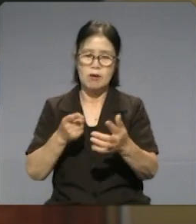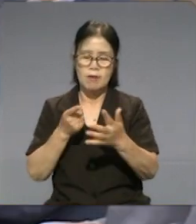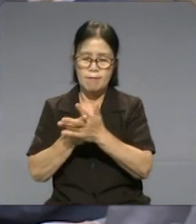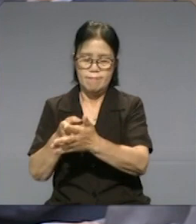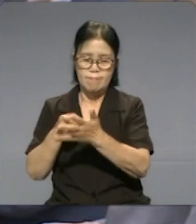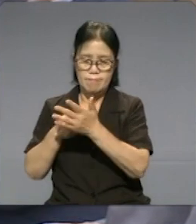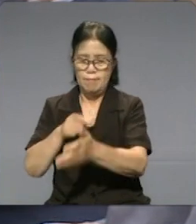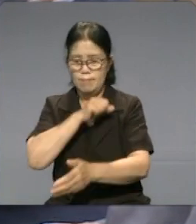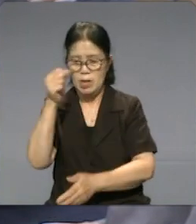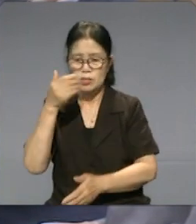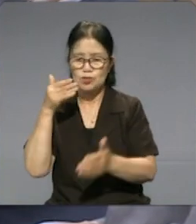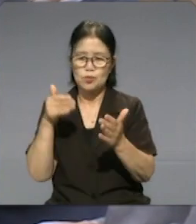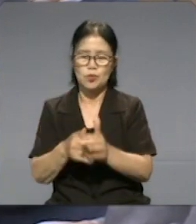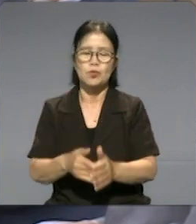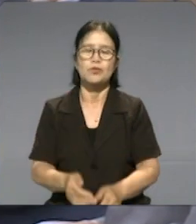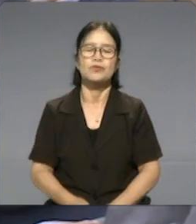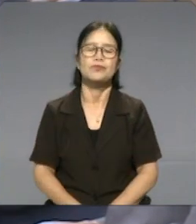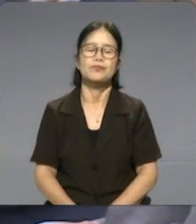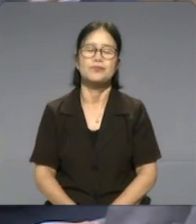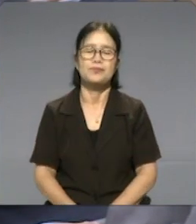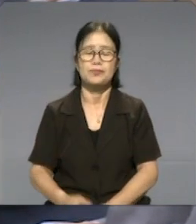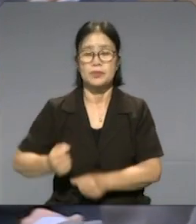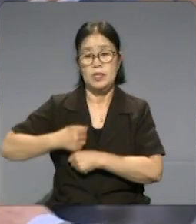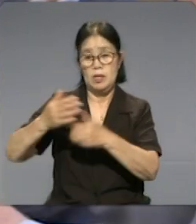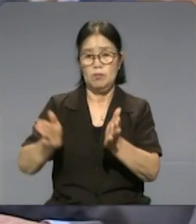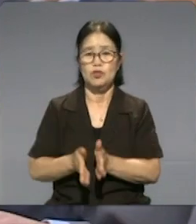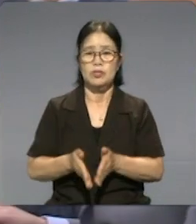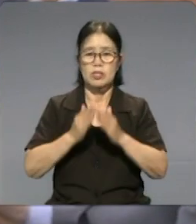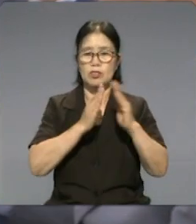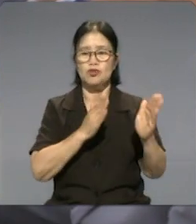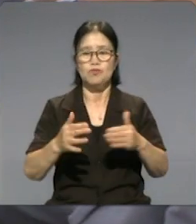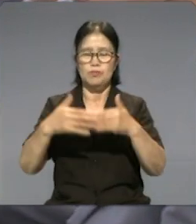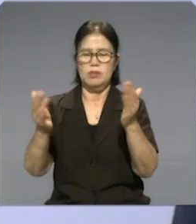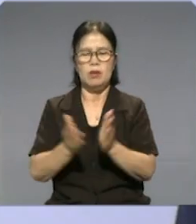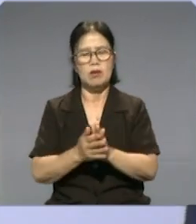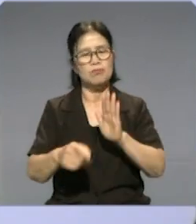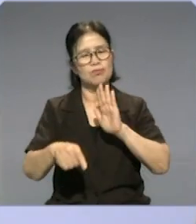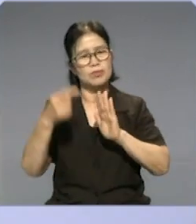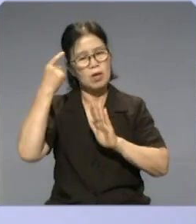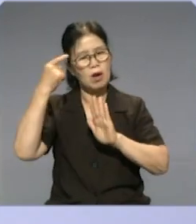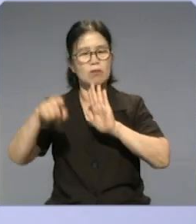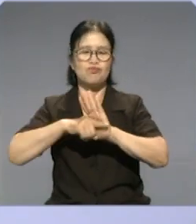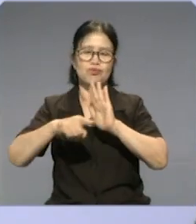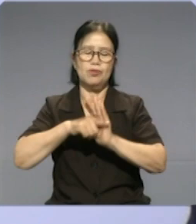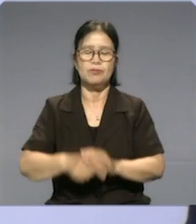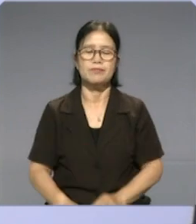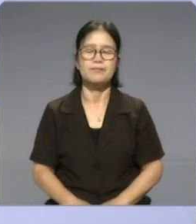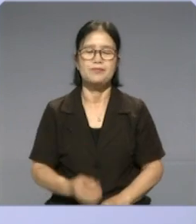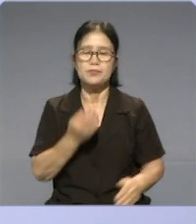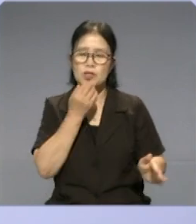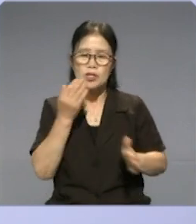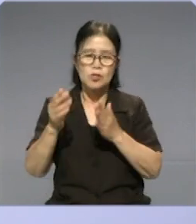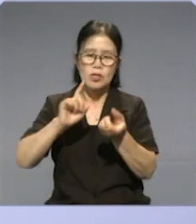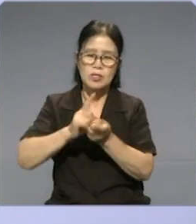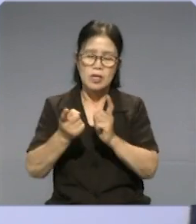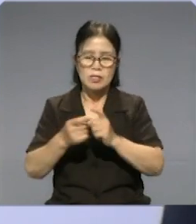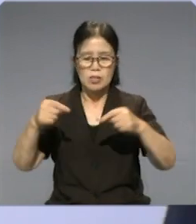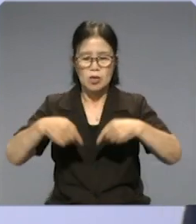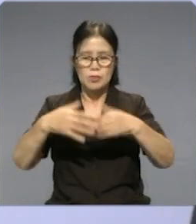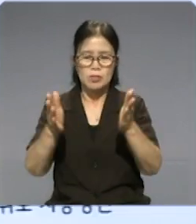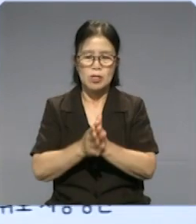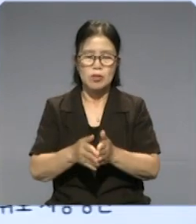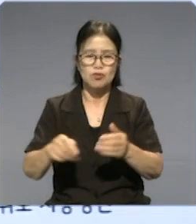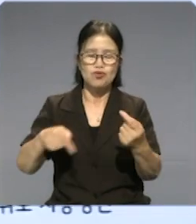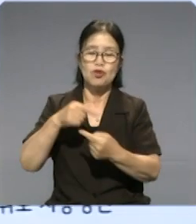수 있도록. 사령부 창설 준비단은 부정적입니다. 경기도와의 상생 협의체를 운영